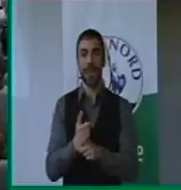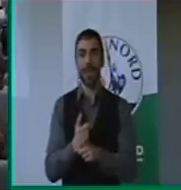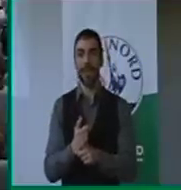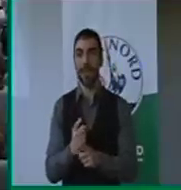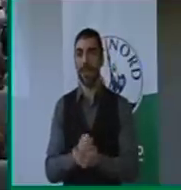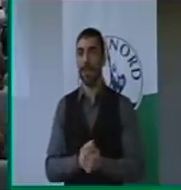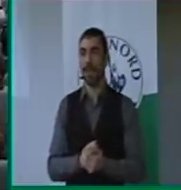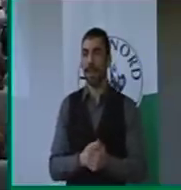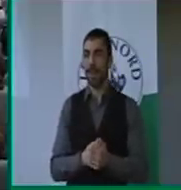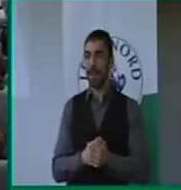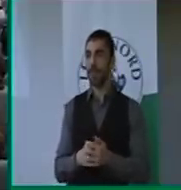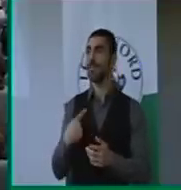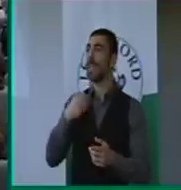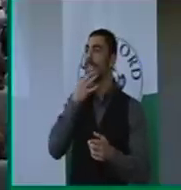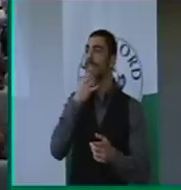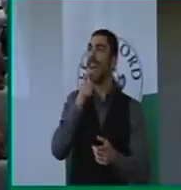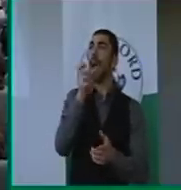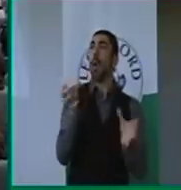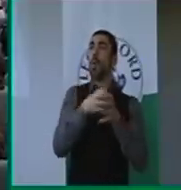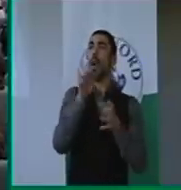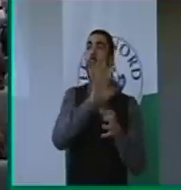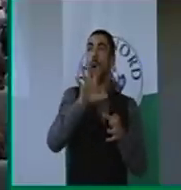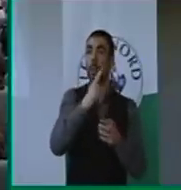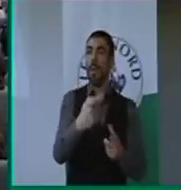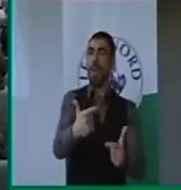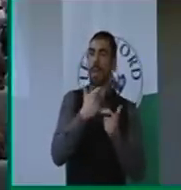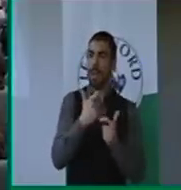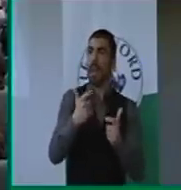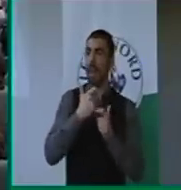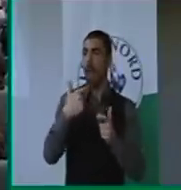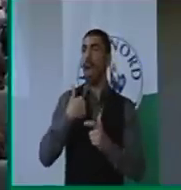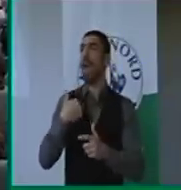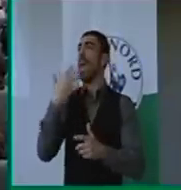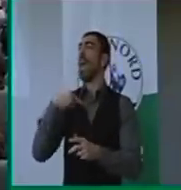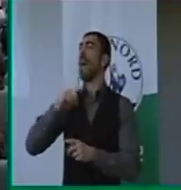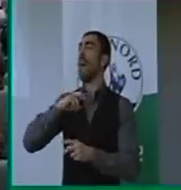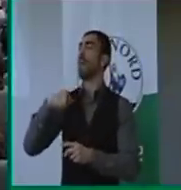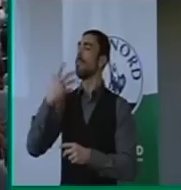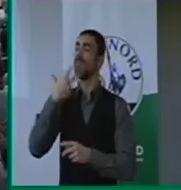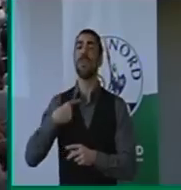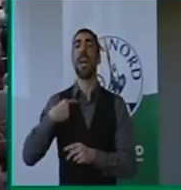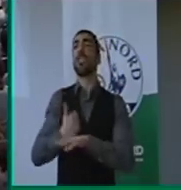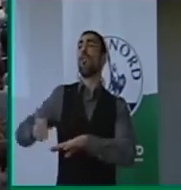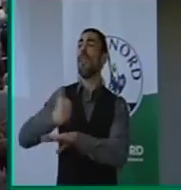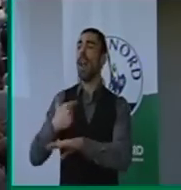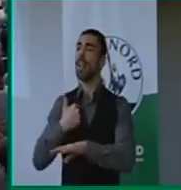tagliando l'Unione Europea ci sta massacrando vi coltura Viva la sovranità e Bruxelles